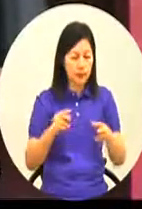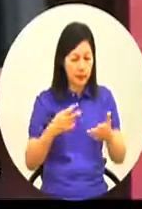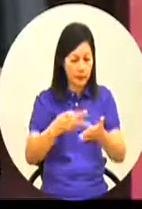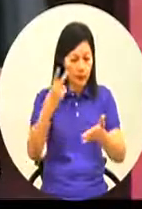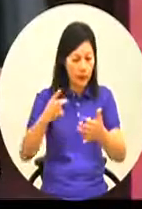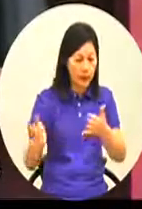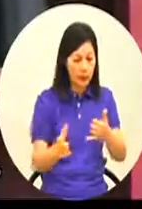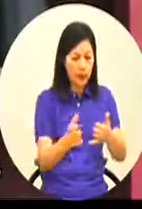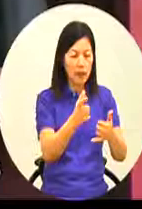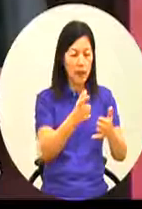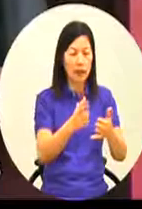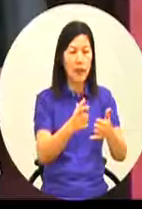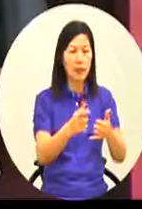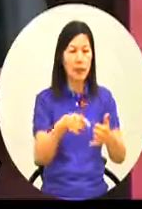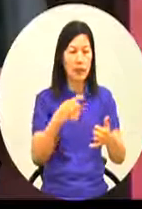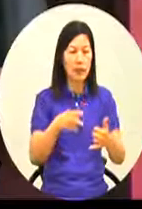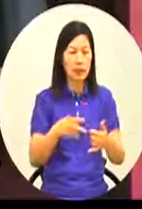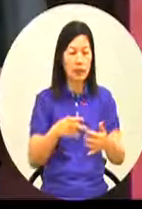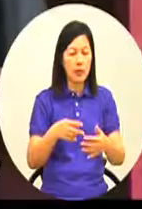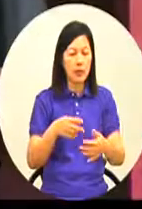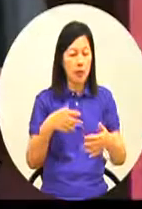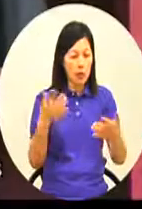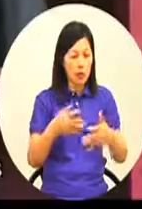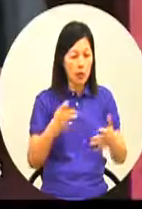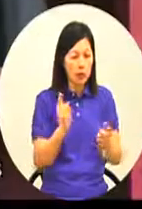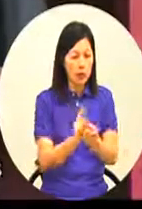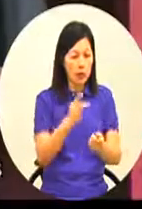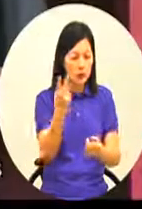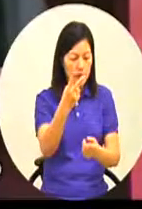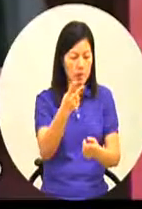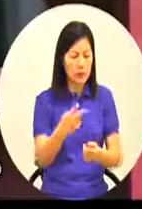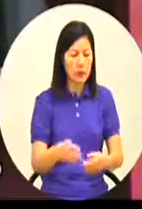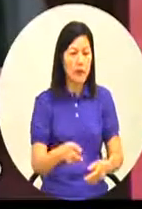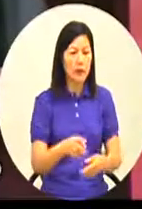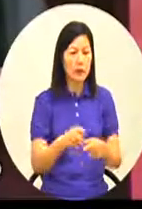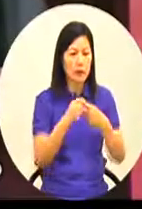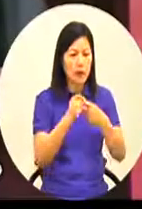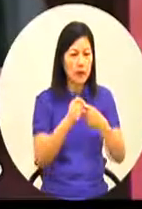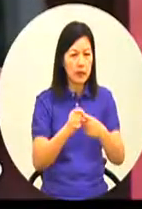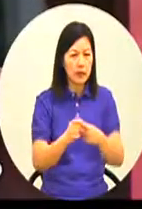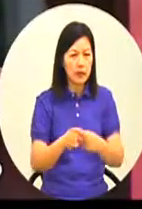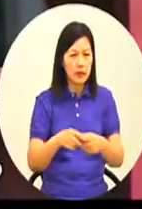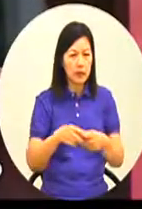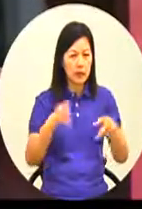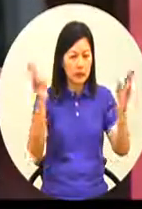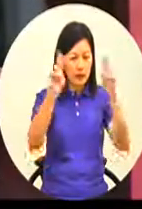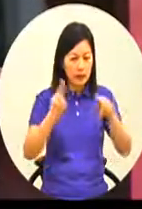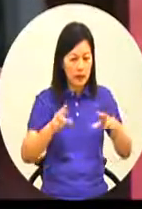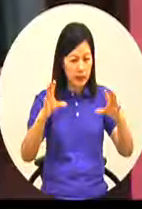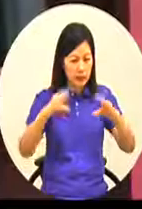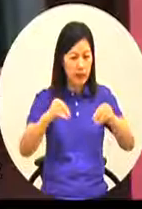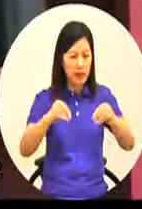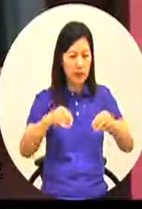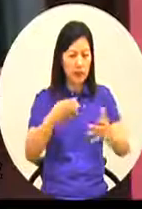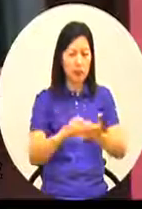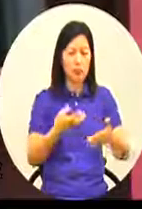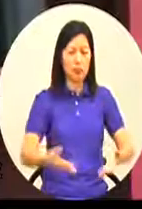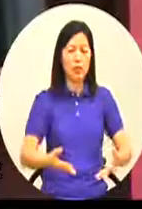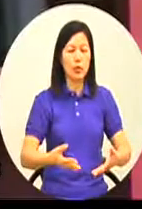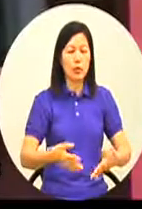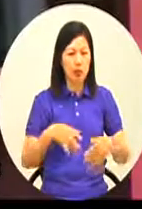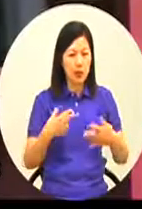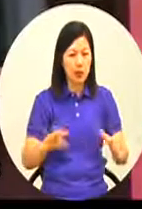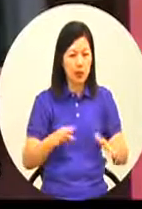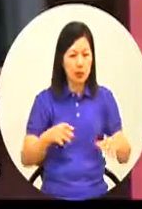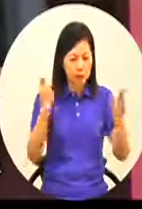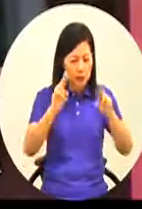家都有看到几个问题，第一个问题是说，我们风灾过后这个停电的问题非常的严重，但是很多的停电